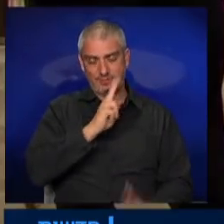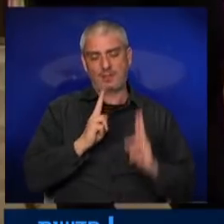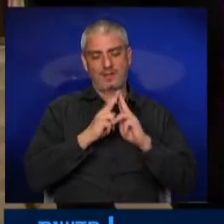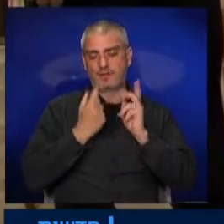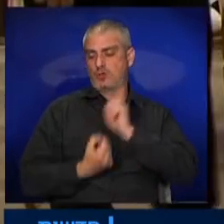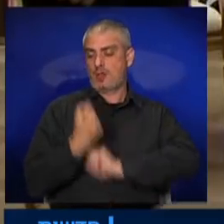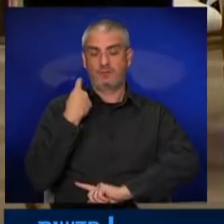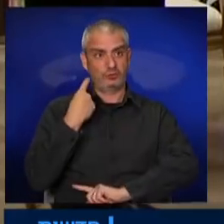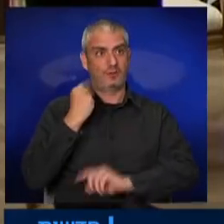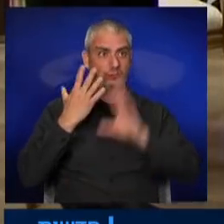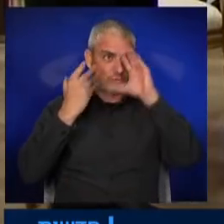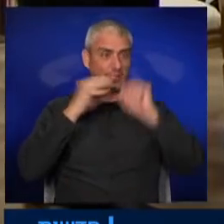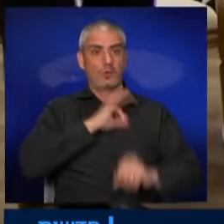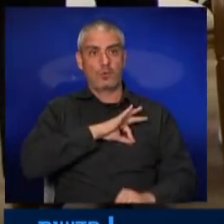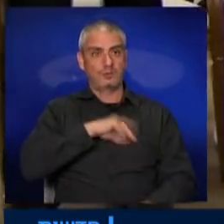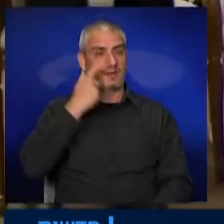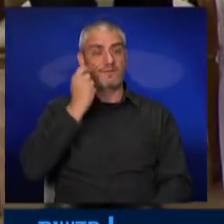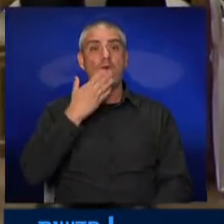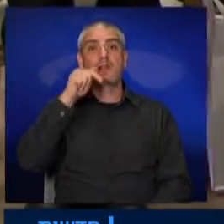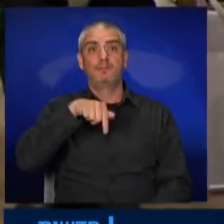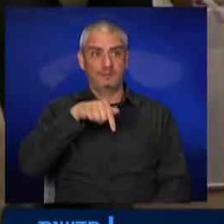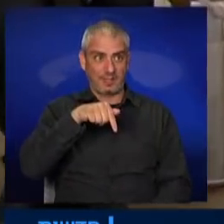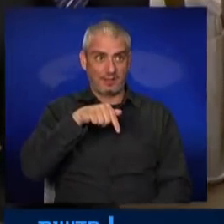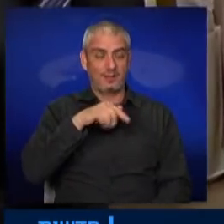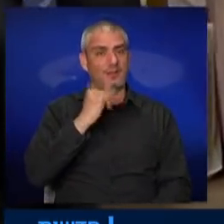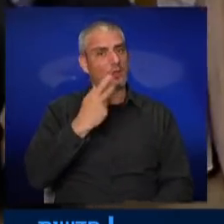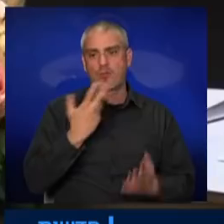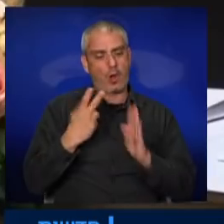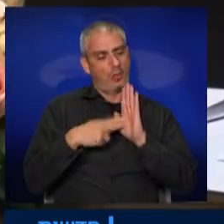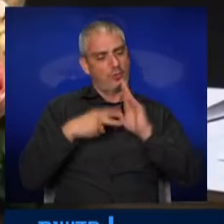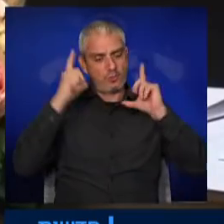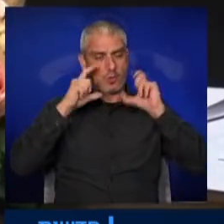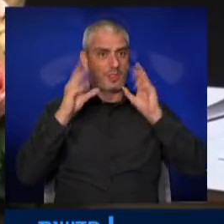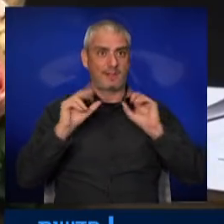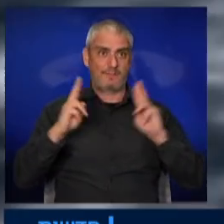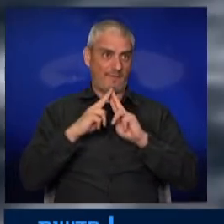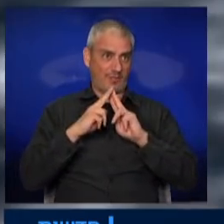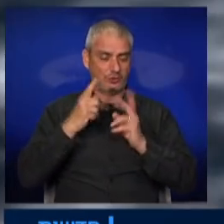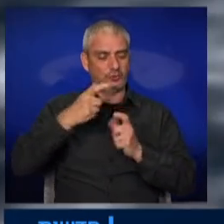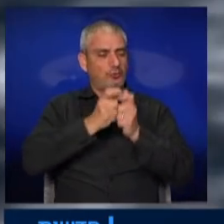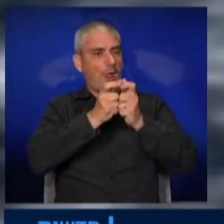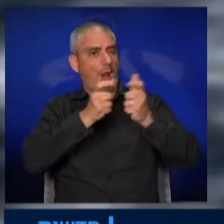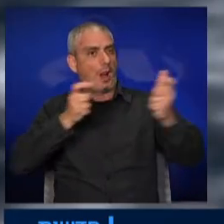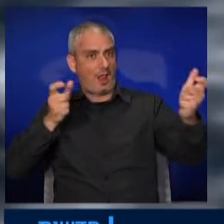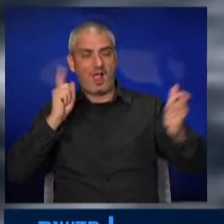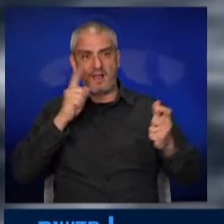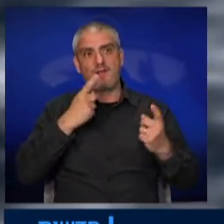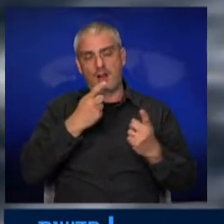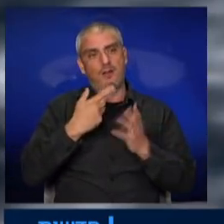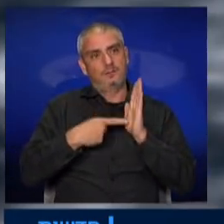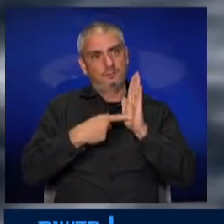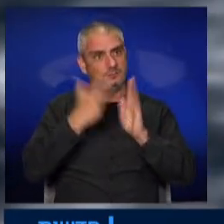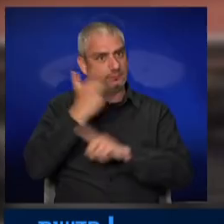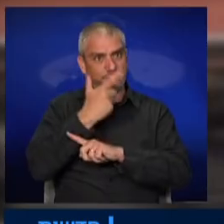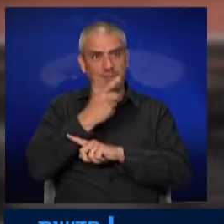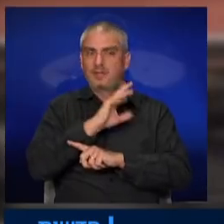בשבוע שעבר עם שגרירי רוסיה ואוקראינה בישראל. אמנם לא היו תמונות מהמפגש עם פוטין והשולחן הארוך, אך המסע עצמו תועד בלי